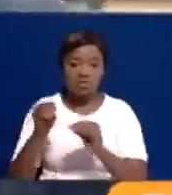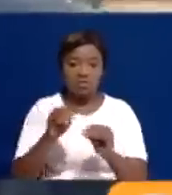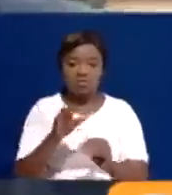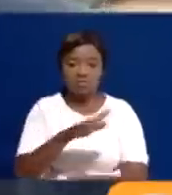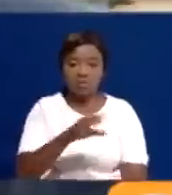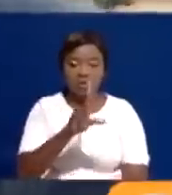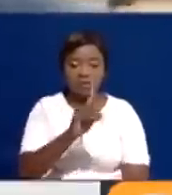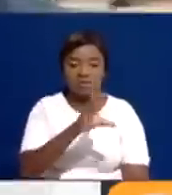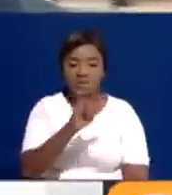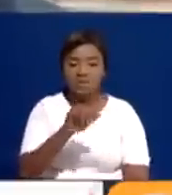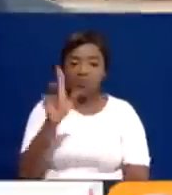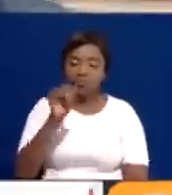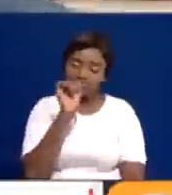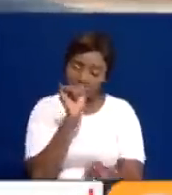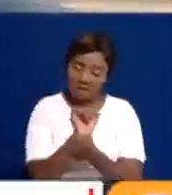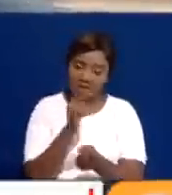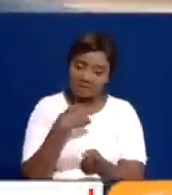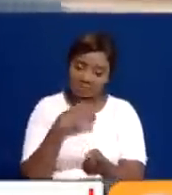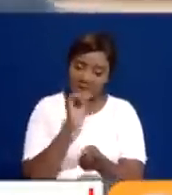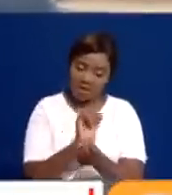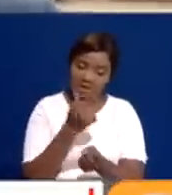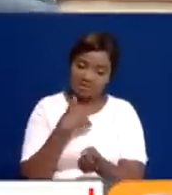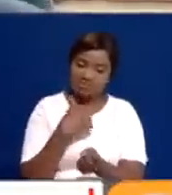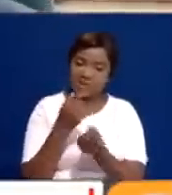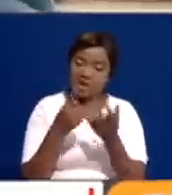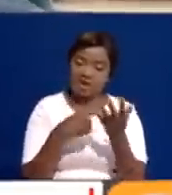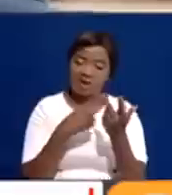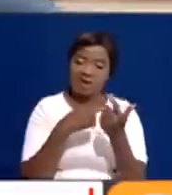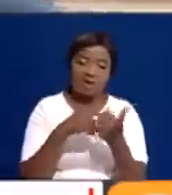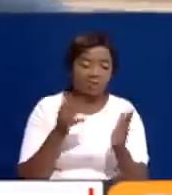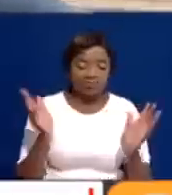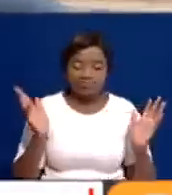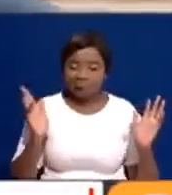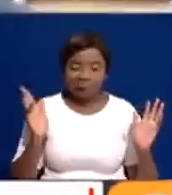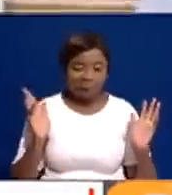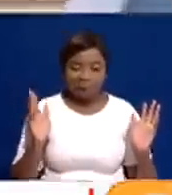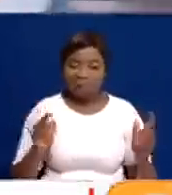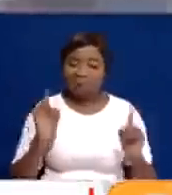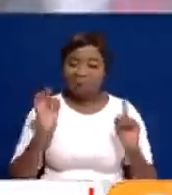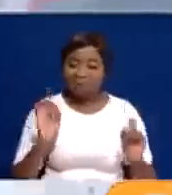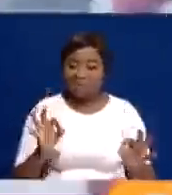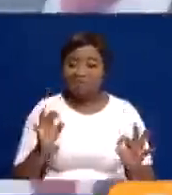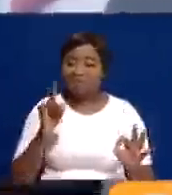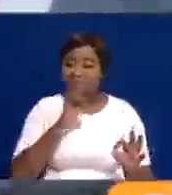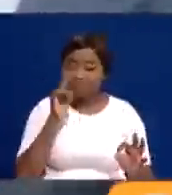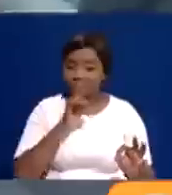Regardless of how many times you arrest people or leaders, the issues being raised out there will continue to be